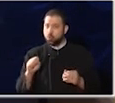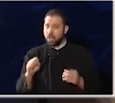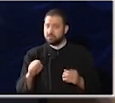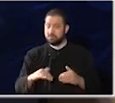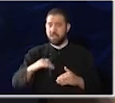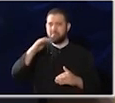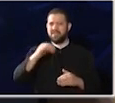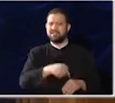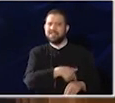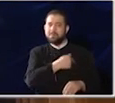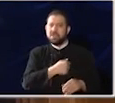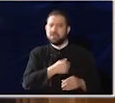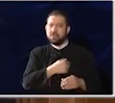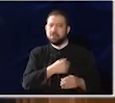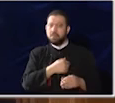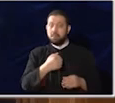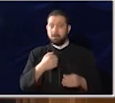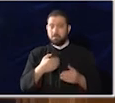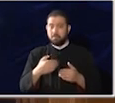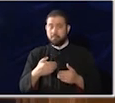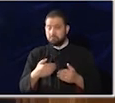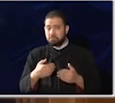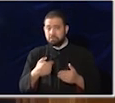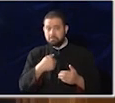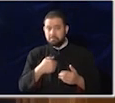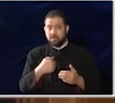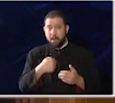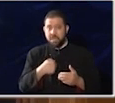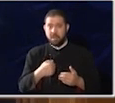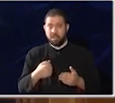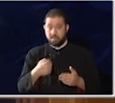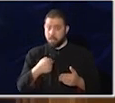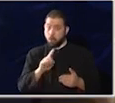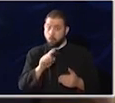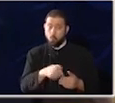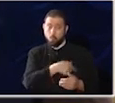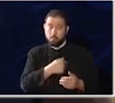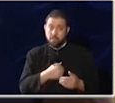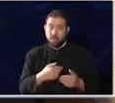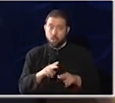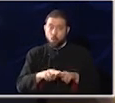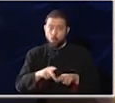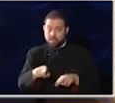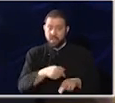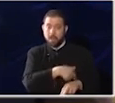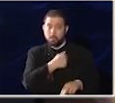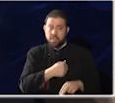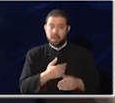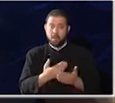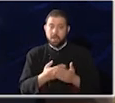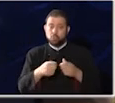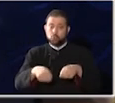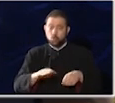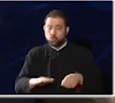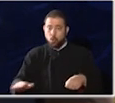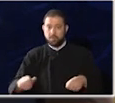în multe situații mai plin de compasiune decât sunt eu. Oare nu l-am învățat eu să fie așa? E ceva născut. Și așa este